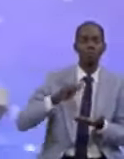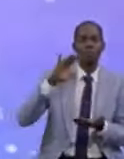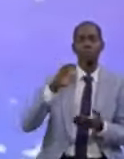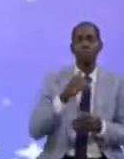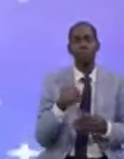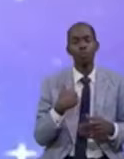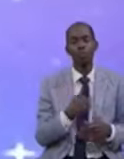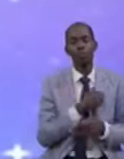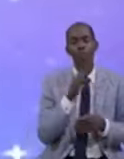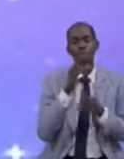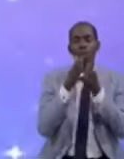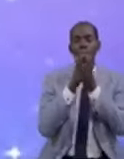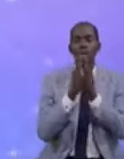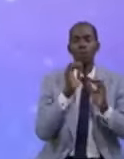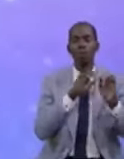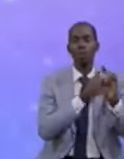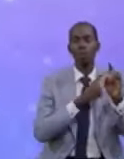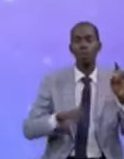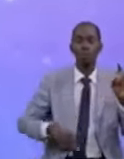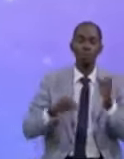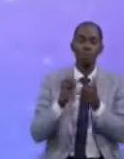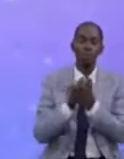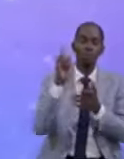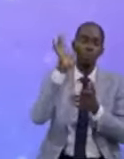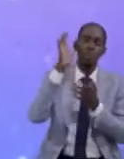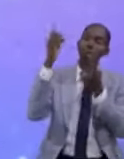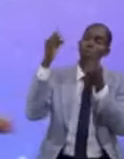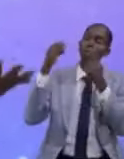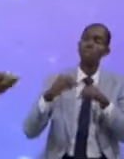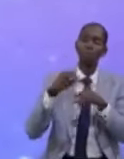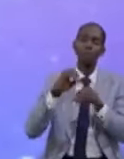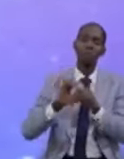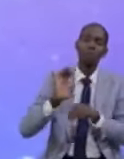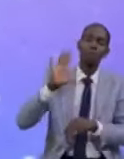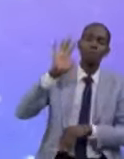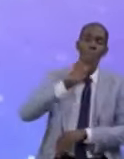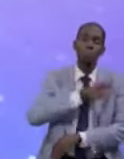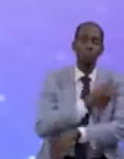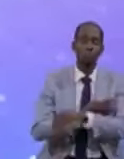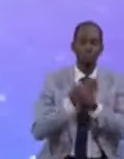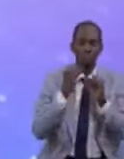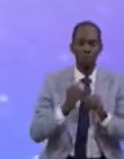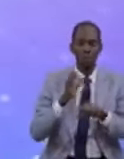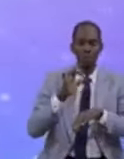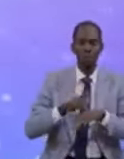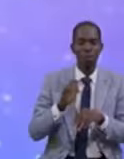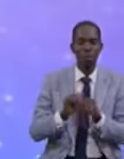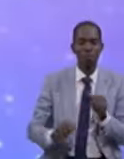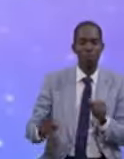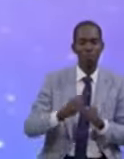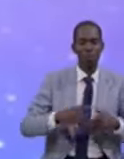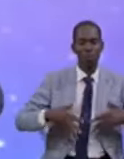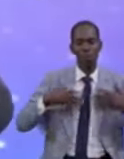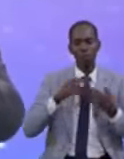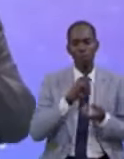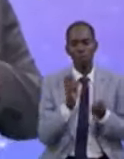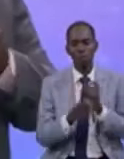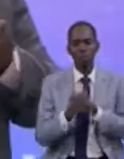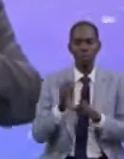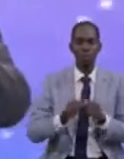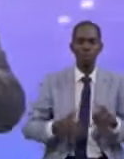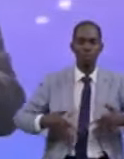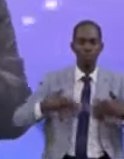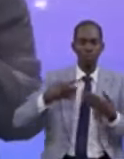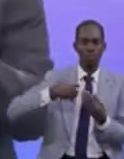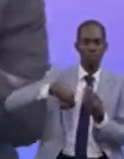tu viennes dans ta grande puissance touche chaque vie transforme chaque vie et fait des